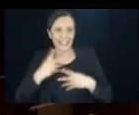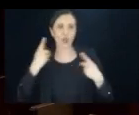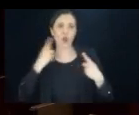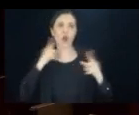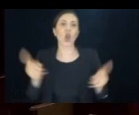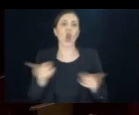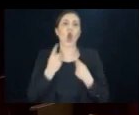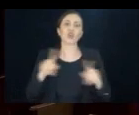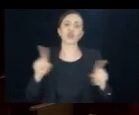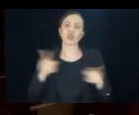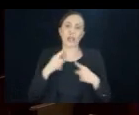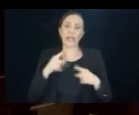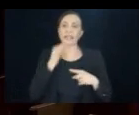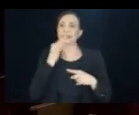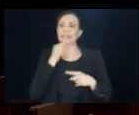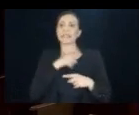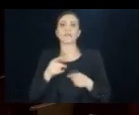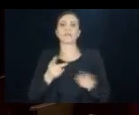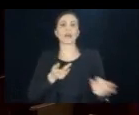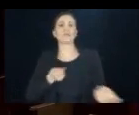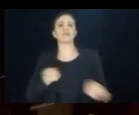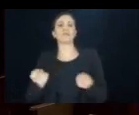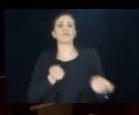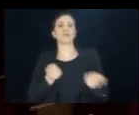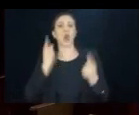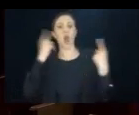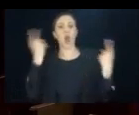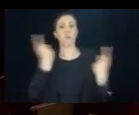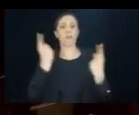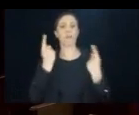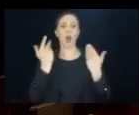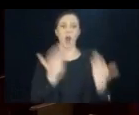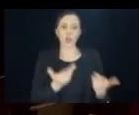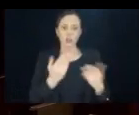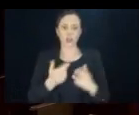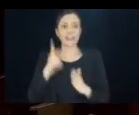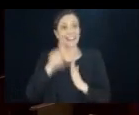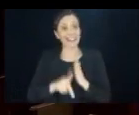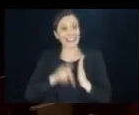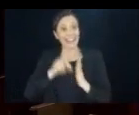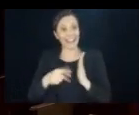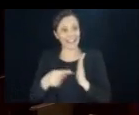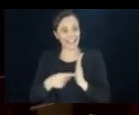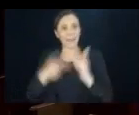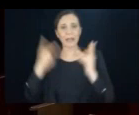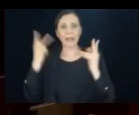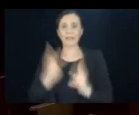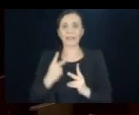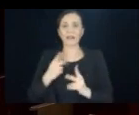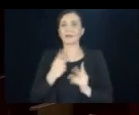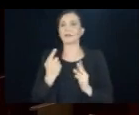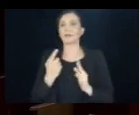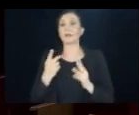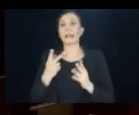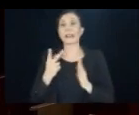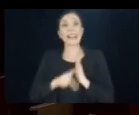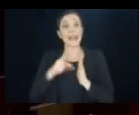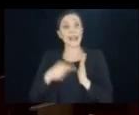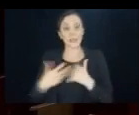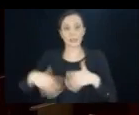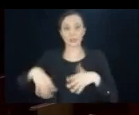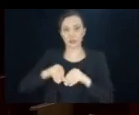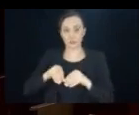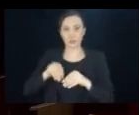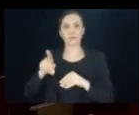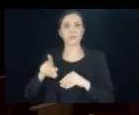libera. Mano libera perché? È perché questa delibera non è stata rispettata, questa delibera di giunta che è